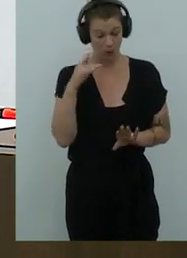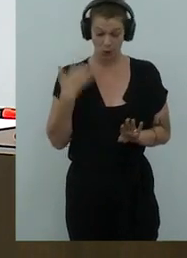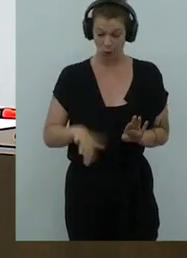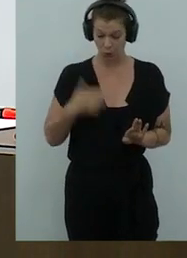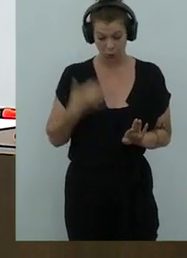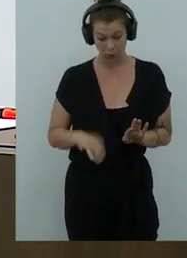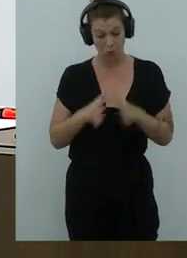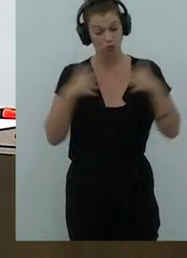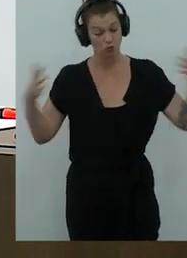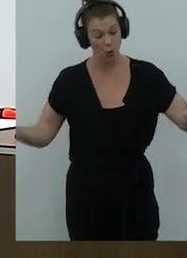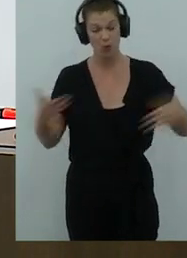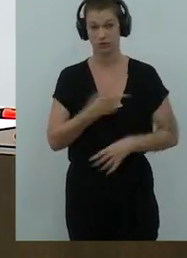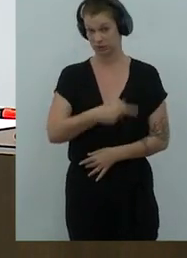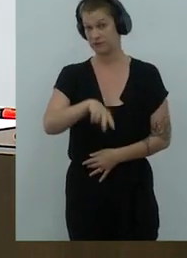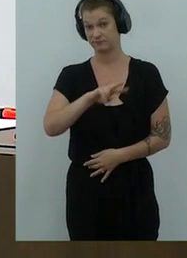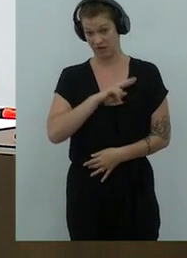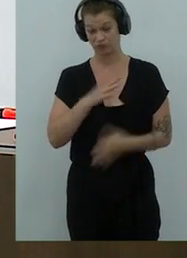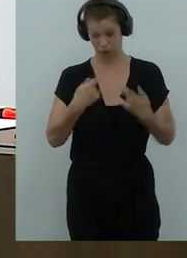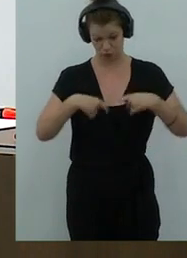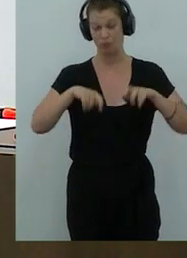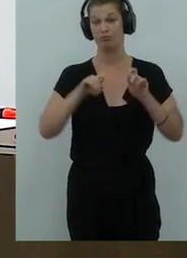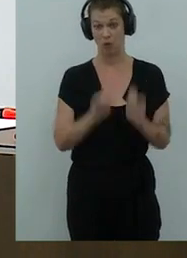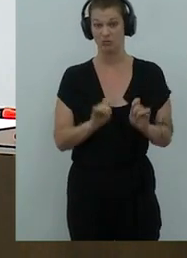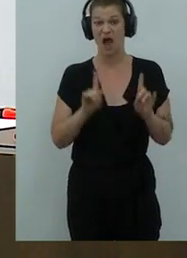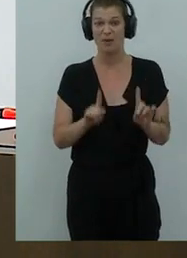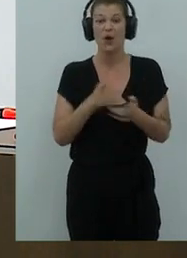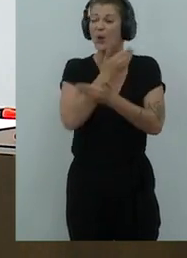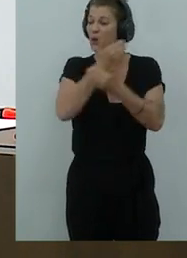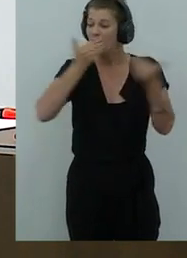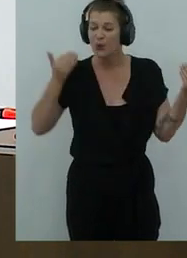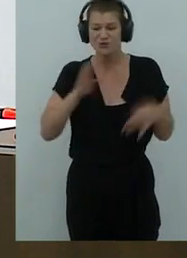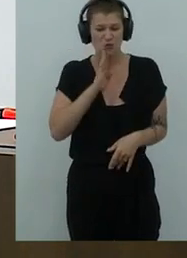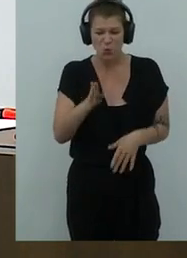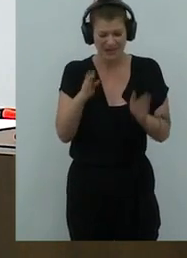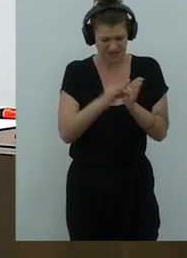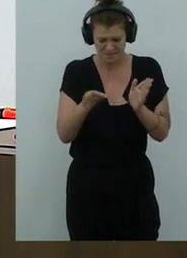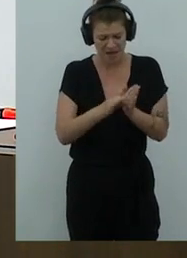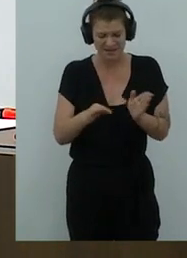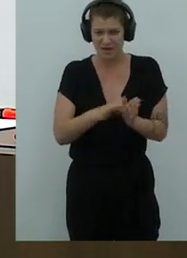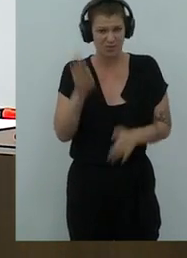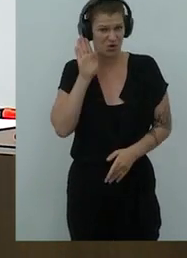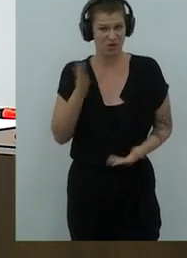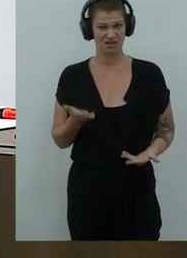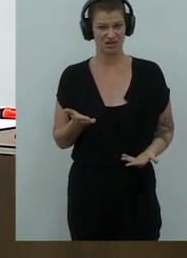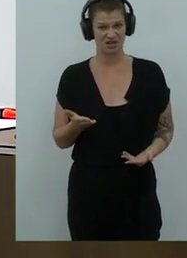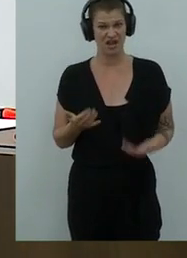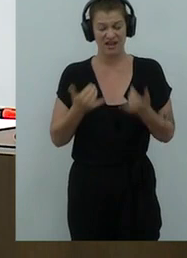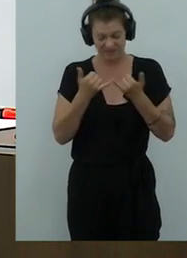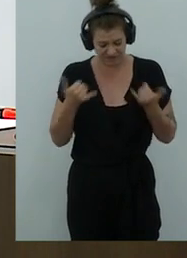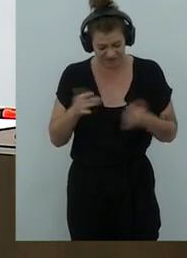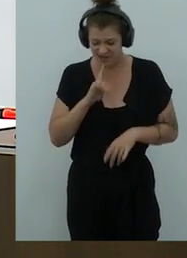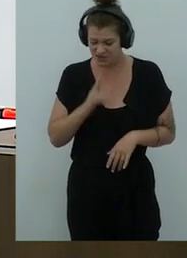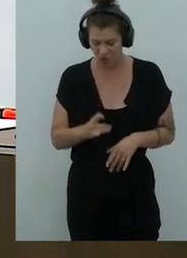zu, vom Wohnbaulandesrat keine konkreten Maßnahmen gehört. Wie wir und die Hälfte der